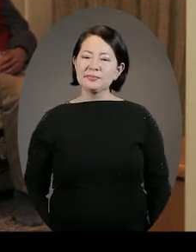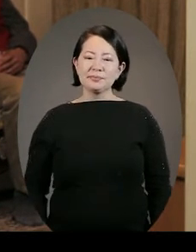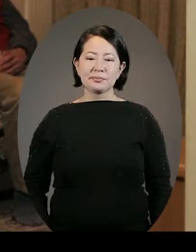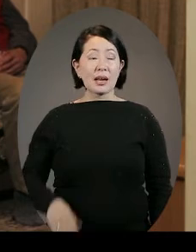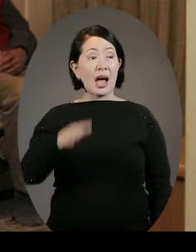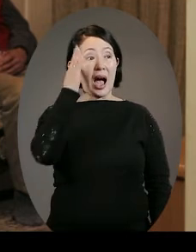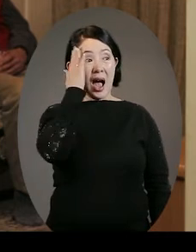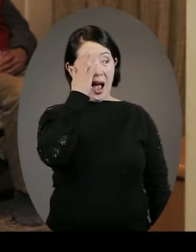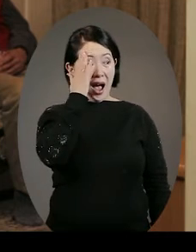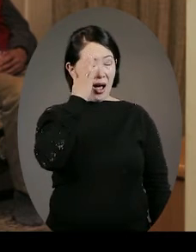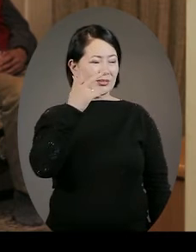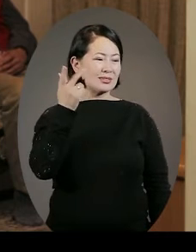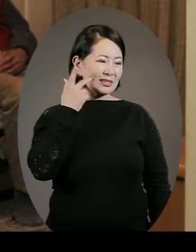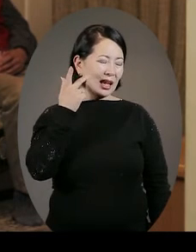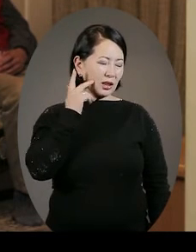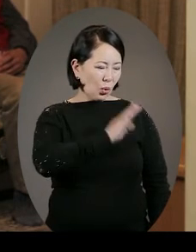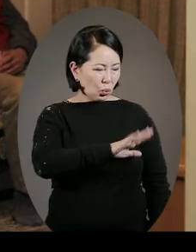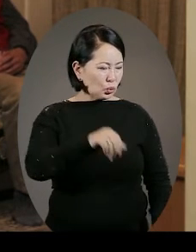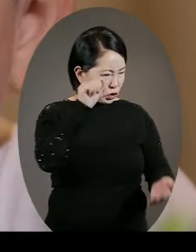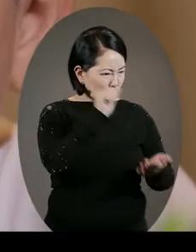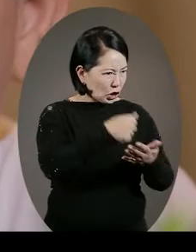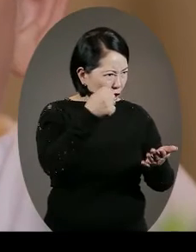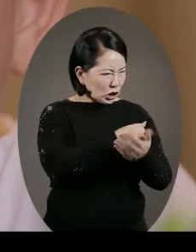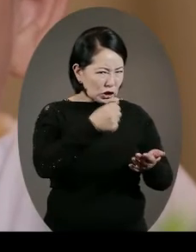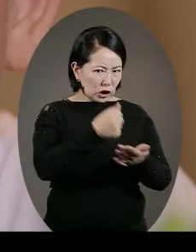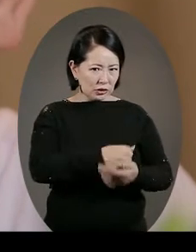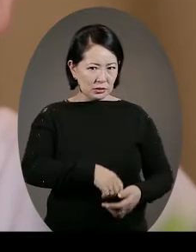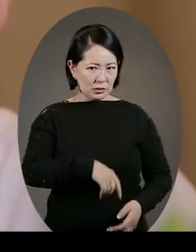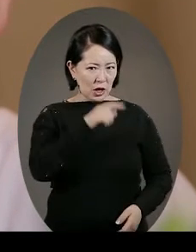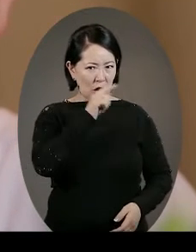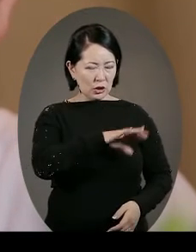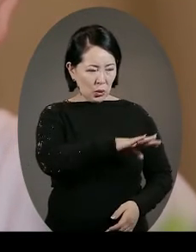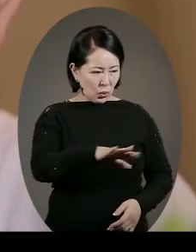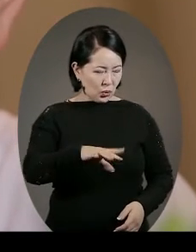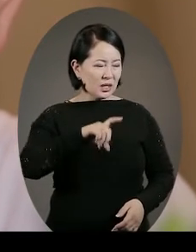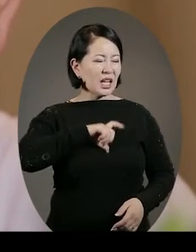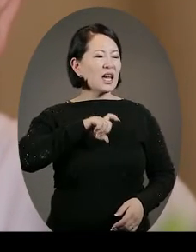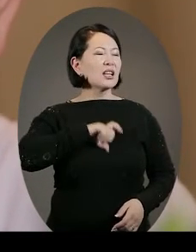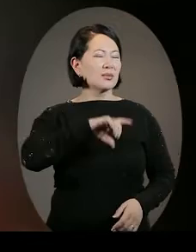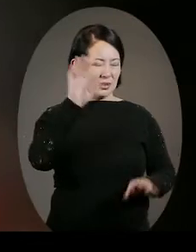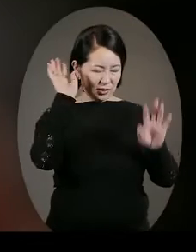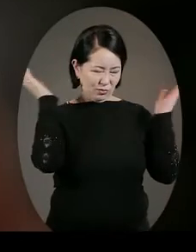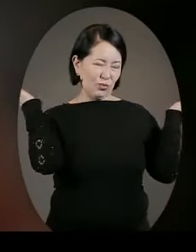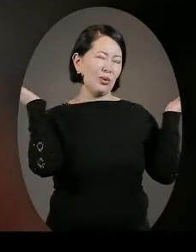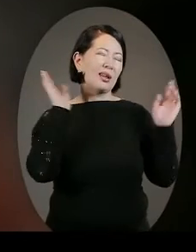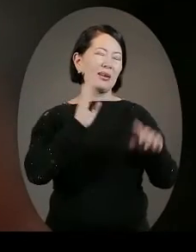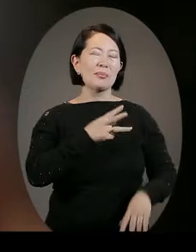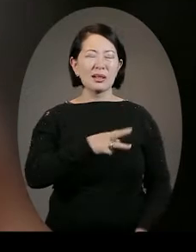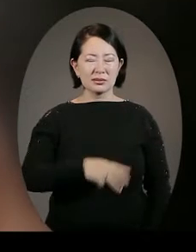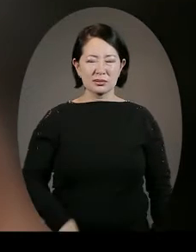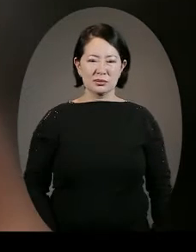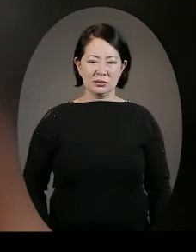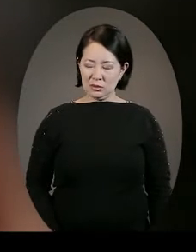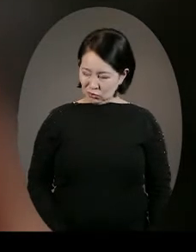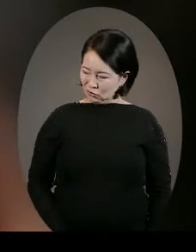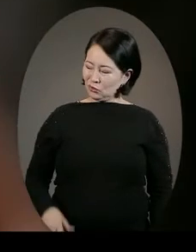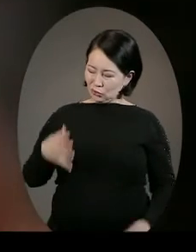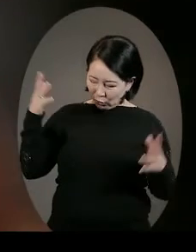Аа байнга хүүхдүүдэд одж идэг. Одоо яг өлтөр хүүхдийнх нь ирэх мэрхэн өнгөрсөн бах уу? Гүй юм том